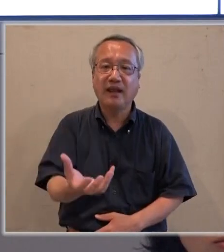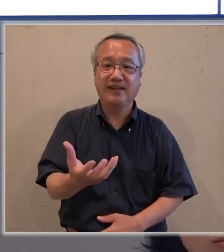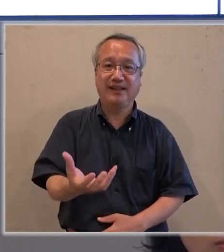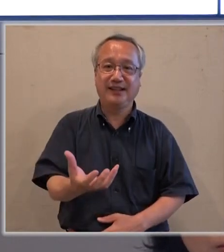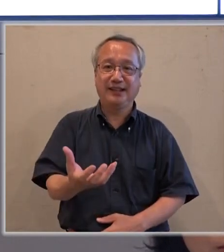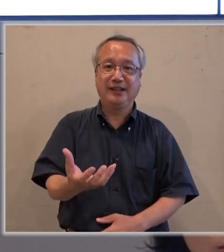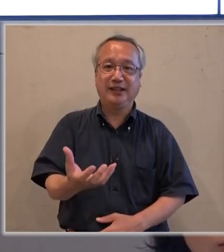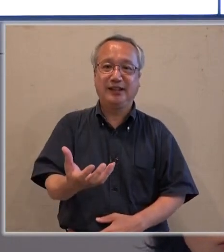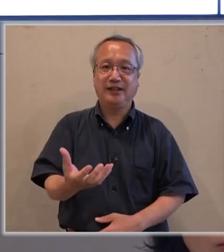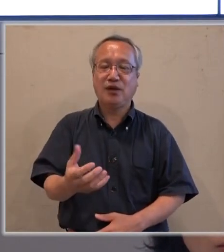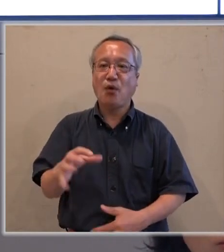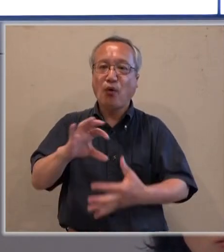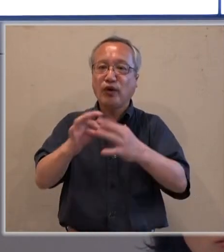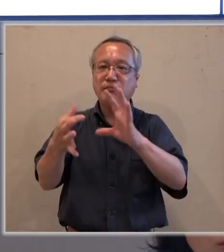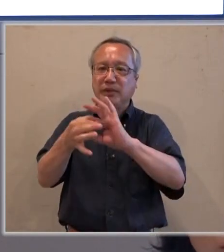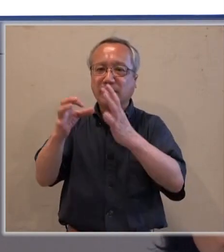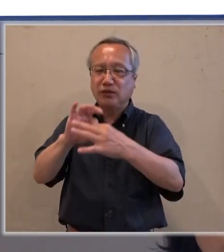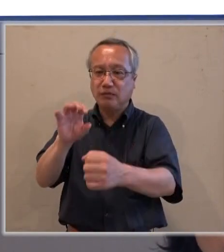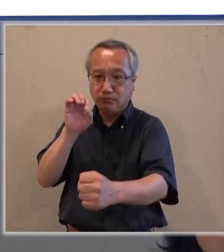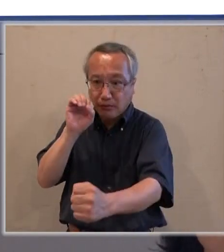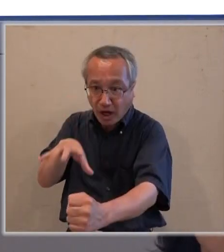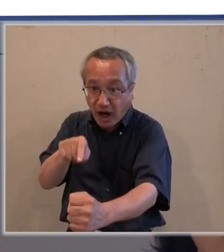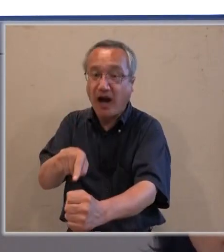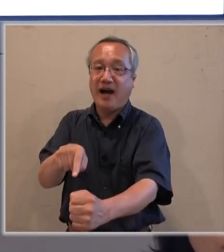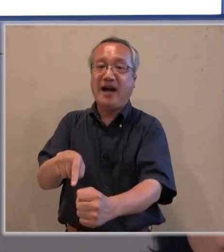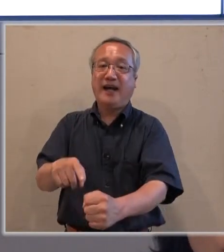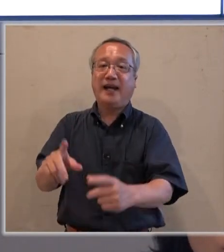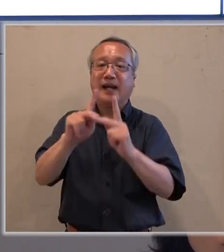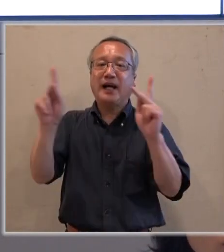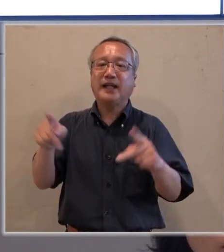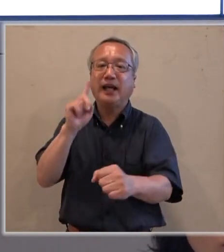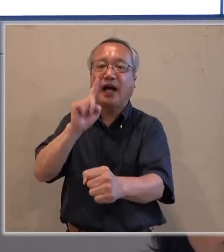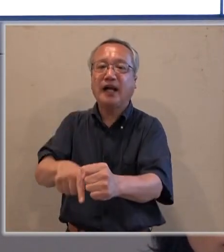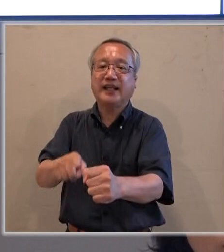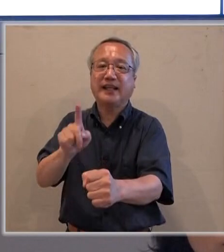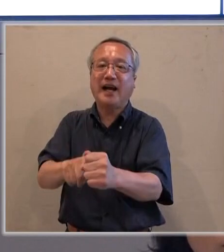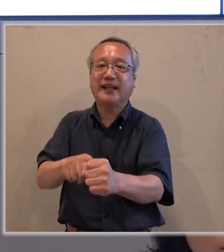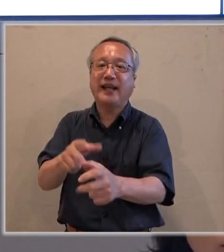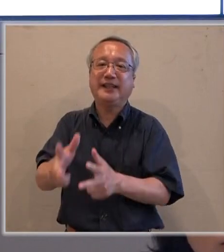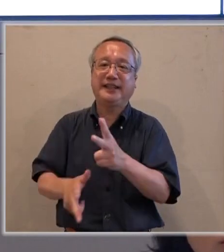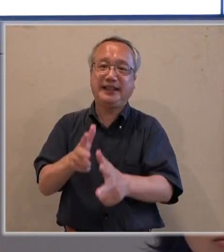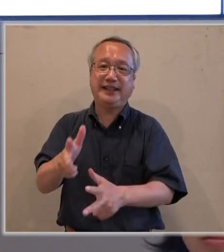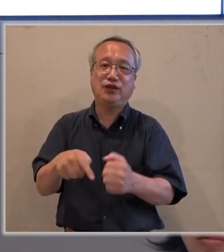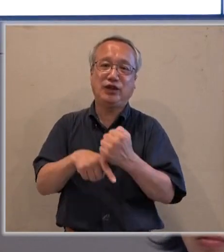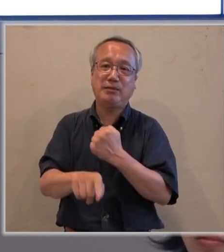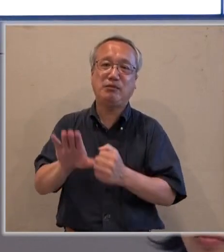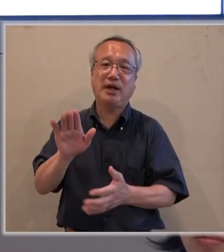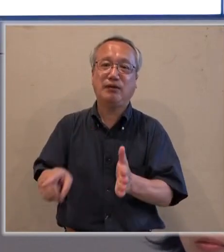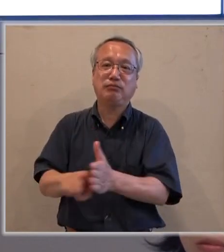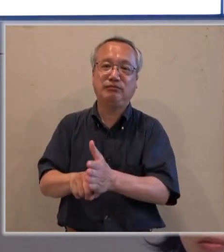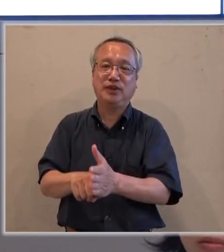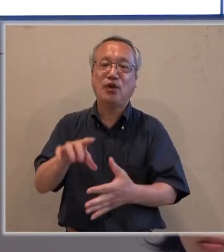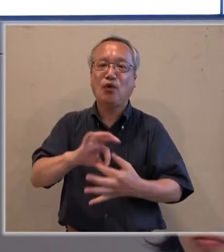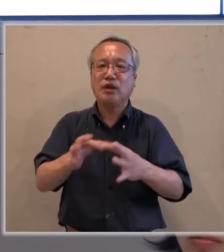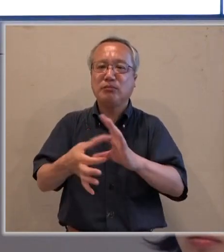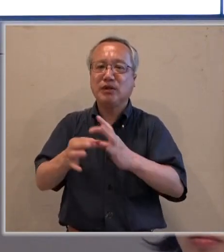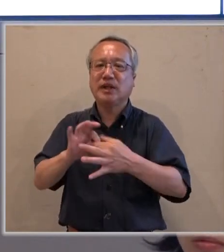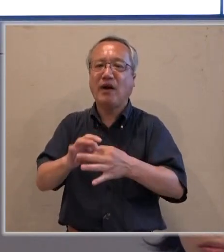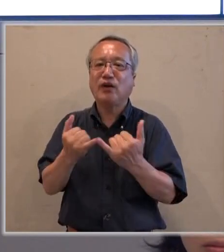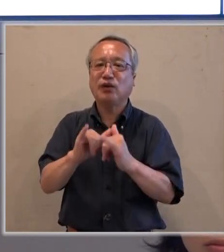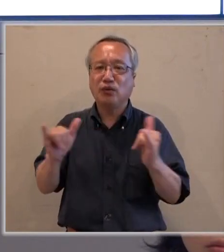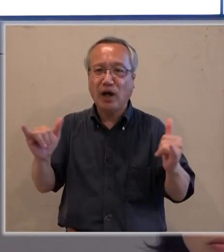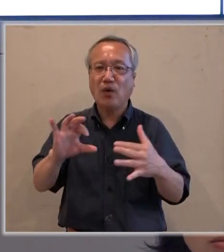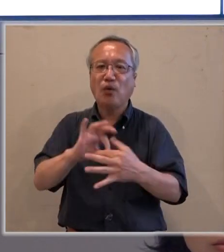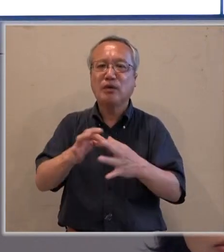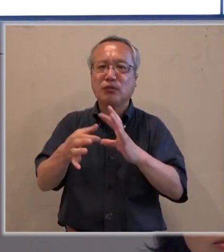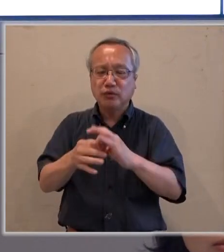まりオリンピックというものがある種課題発見機みたいな機能を持っているという部分があると思っていて、その意味でもオリンピックに関わっている人間もオリンピックに対して